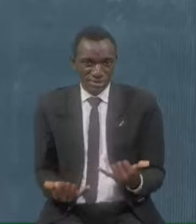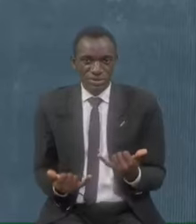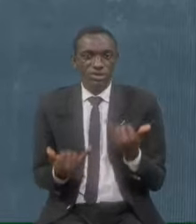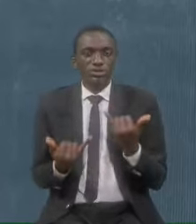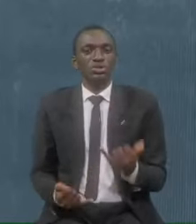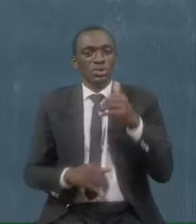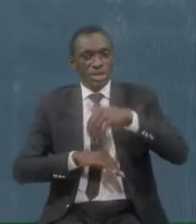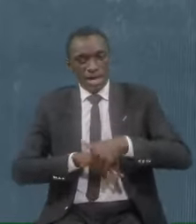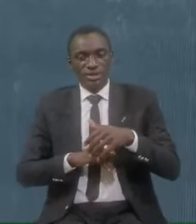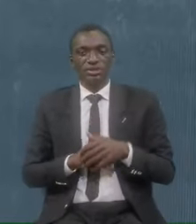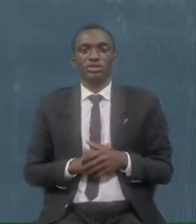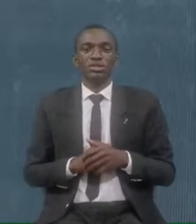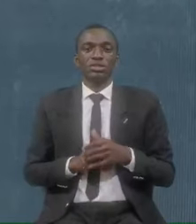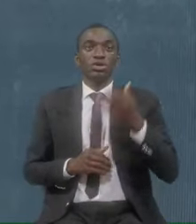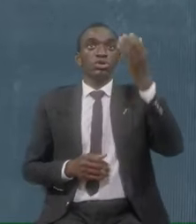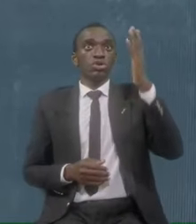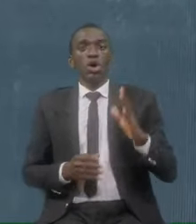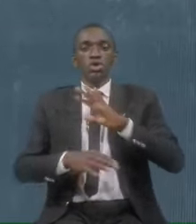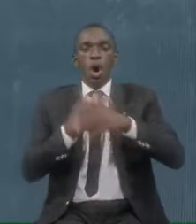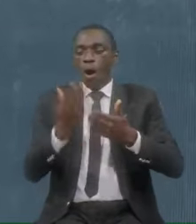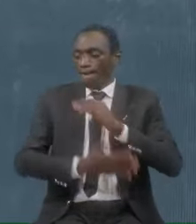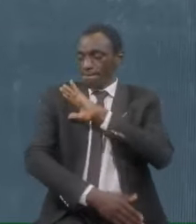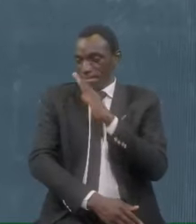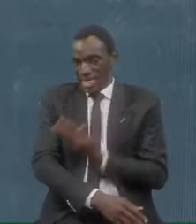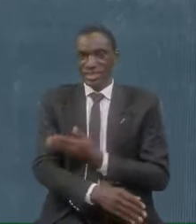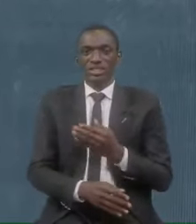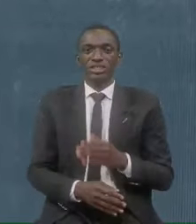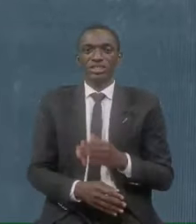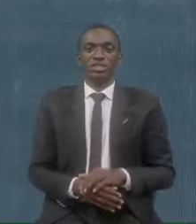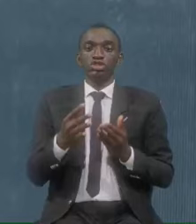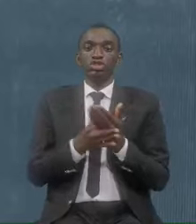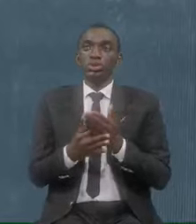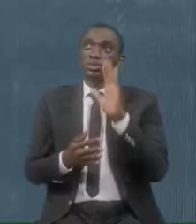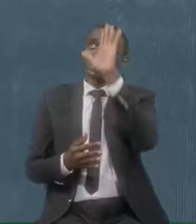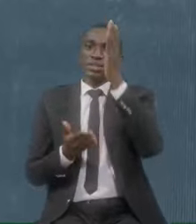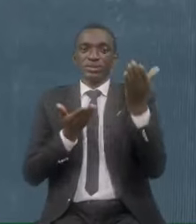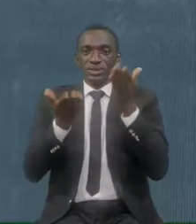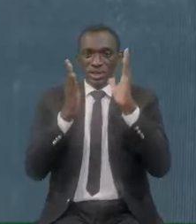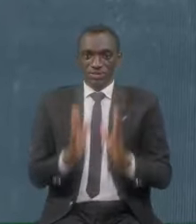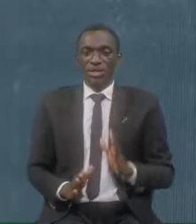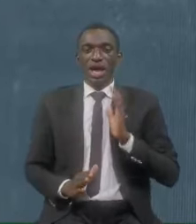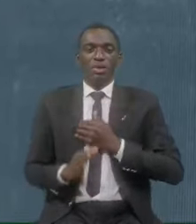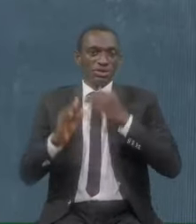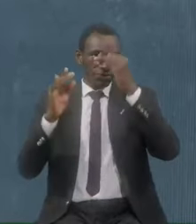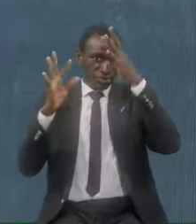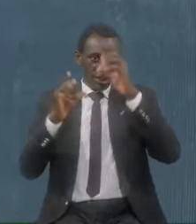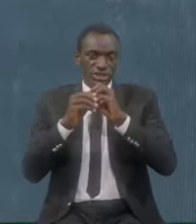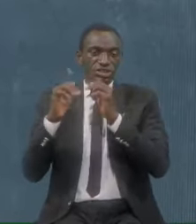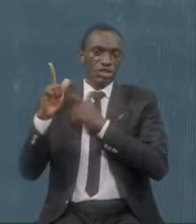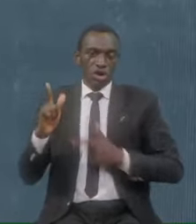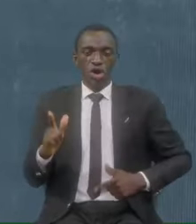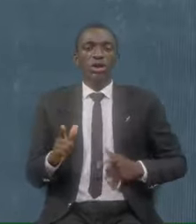the Almighty God, le Dieu Tout-Puissant, through His servant, par son serviteur, our Father in the Lord, notre Père dans le Seigneur, Pastor